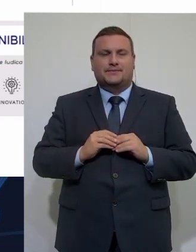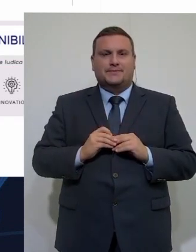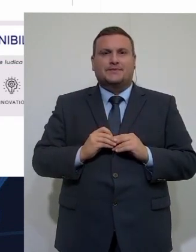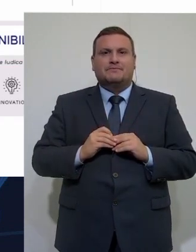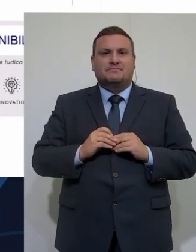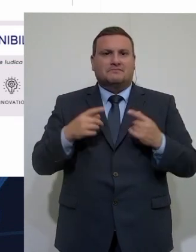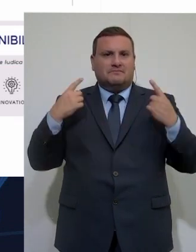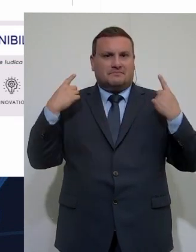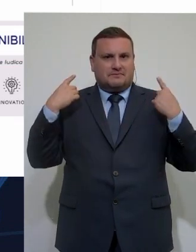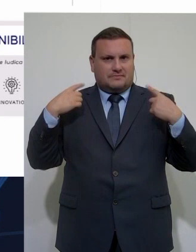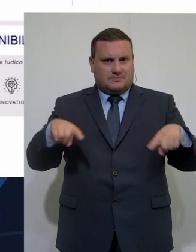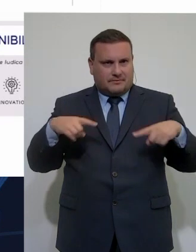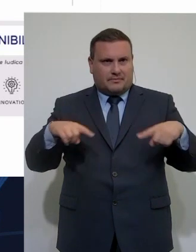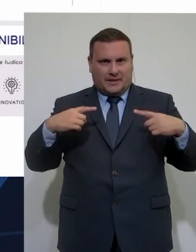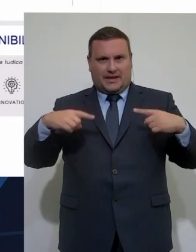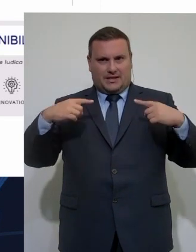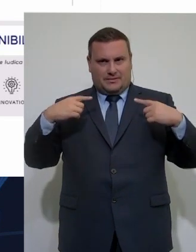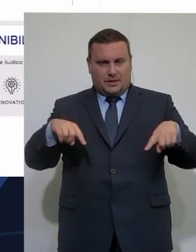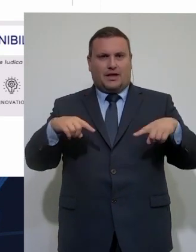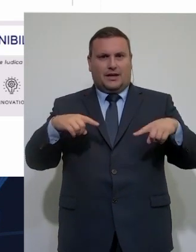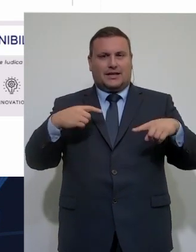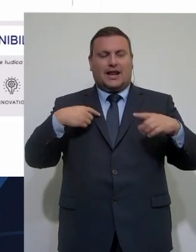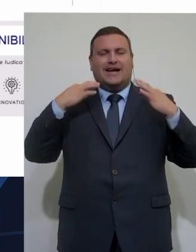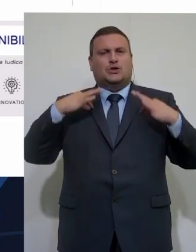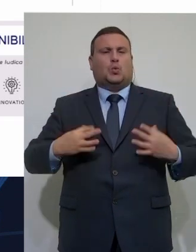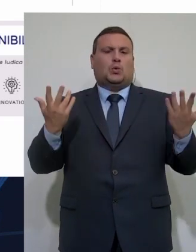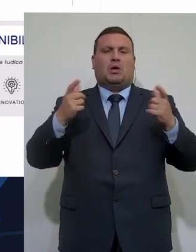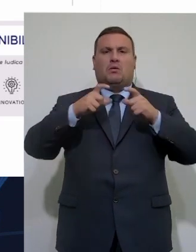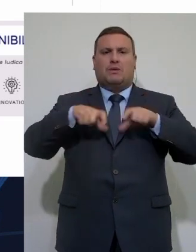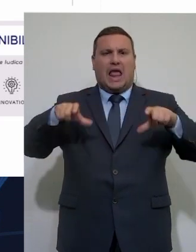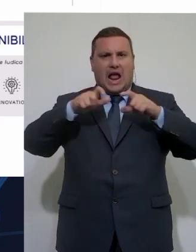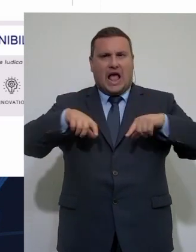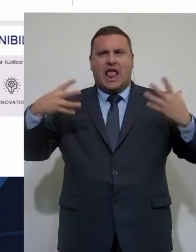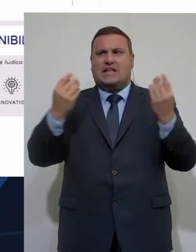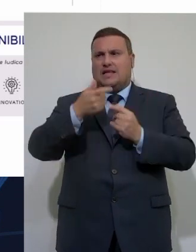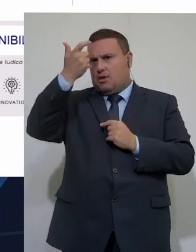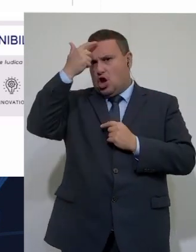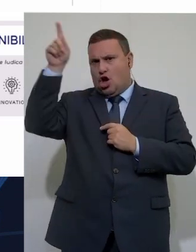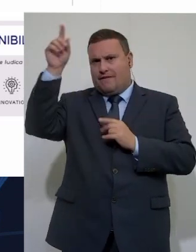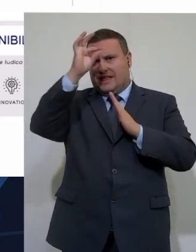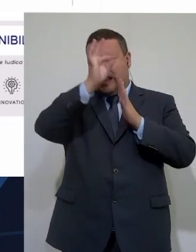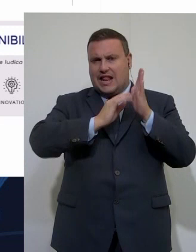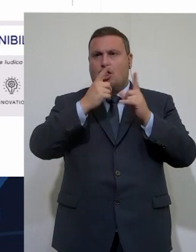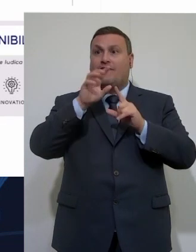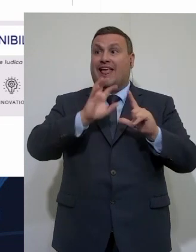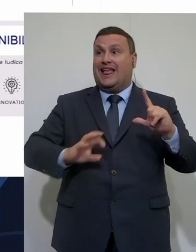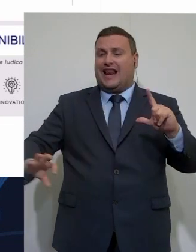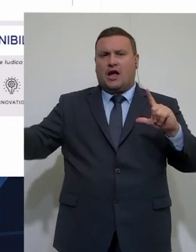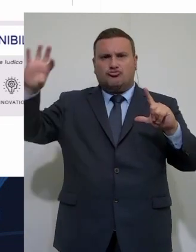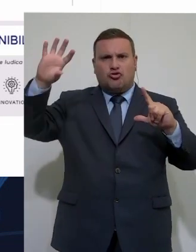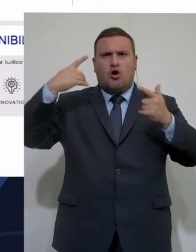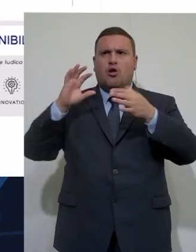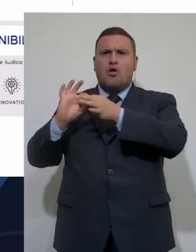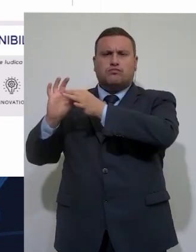la collaborazione di importanti istituti bancari e ci auguriamo anche con le componenti governative e delle regioni, proprio per andare a evidenziare con